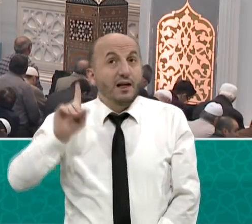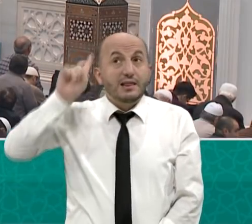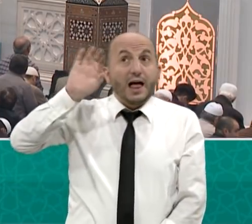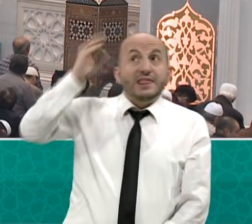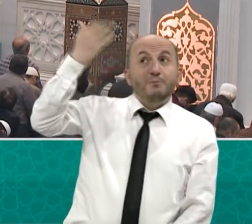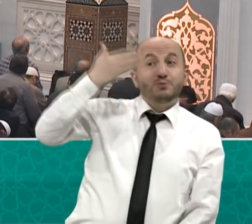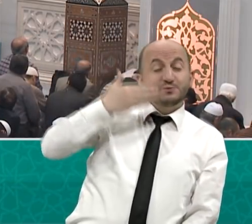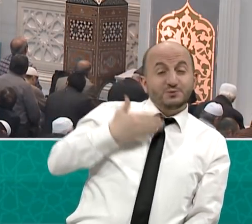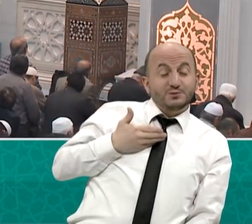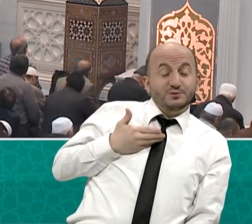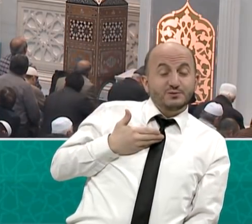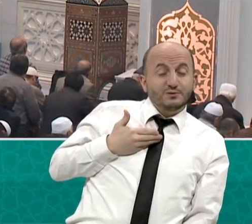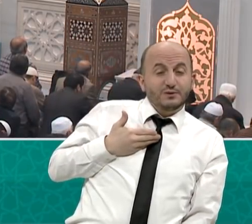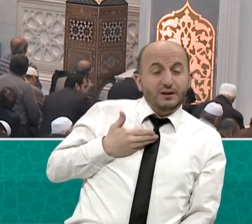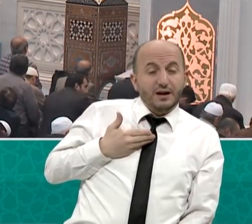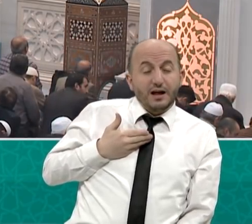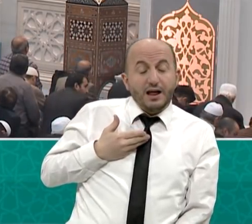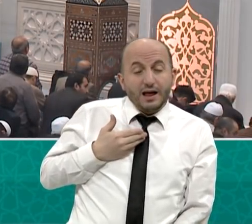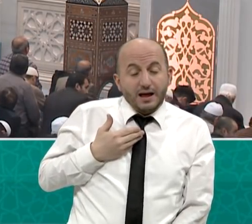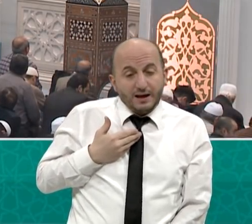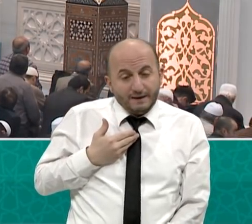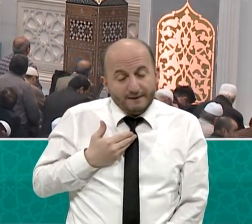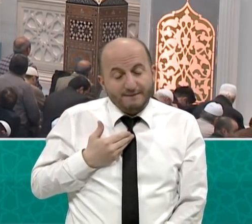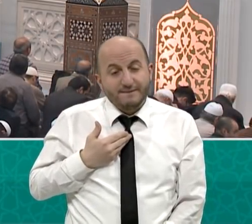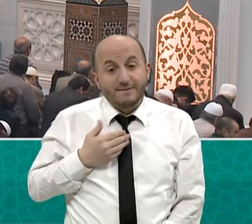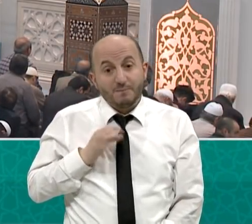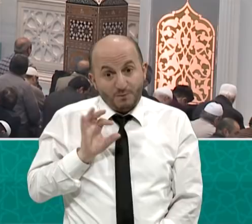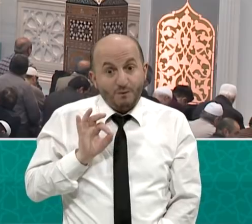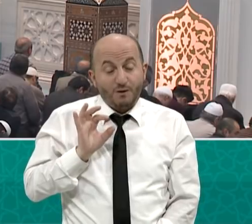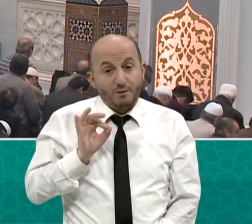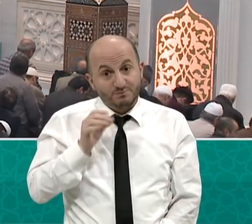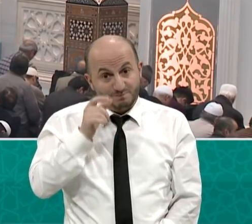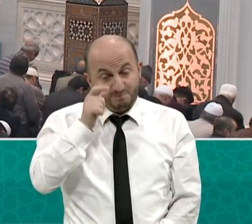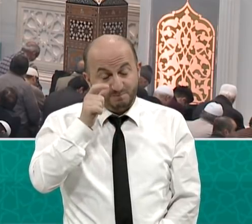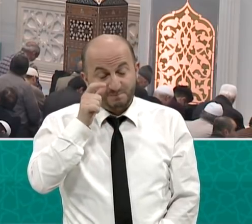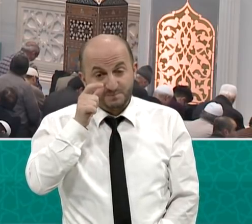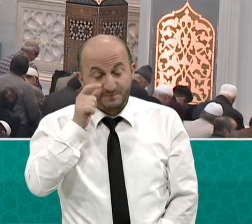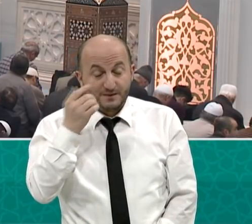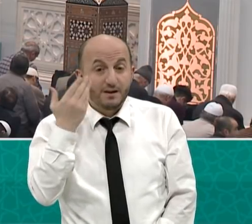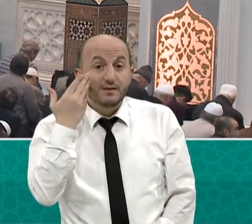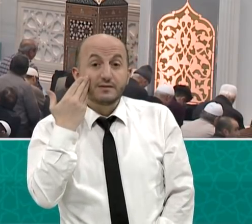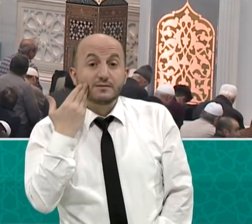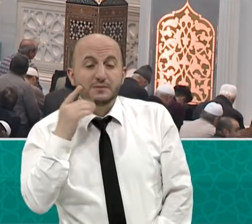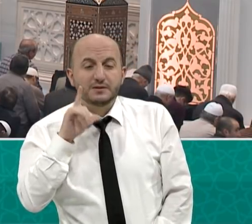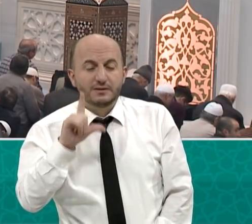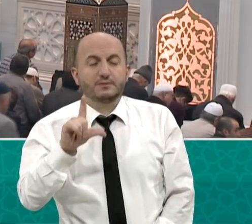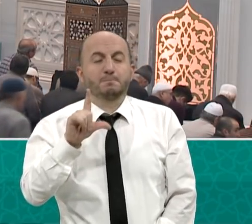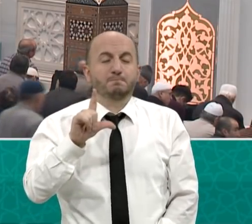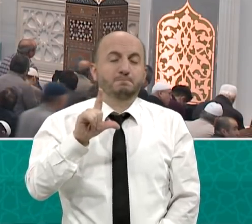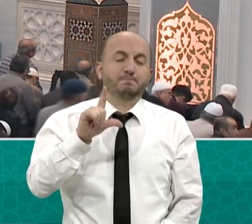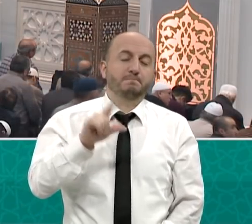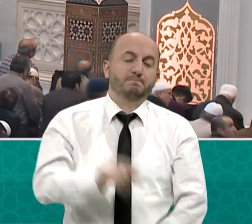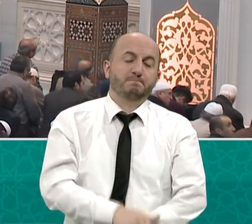buyurdu, Rabbim ne buyurdu anlamında bizim böyle bir özveriyle kulağımızı ona vermemiz